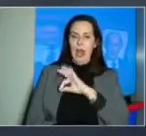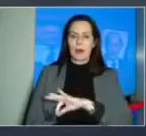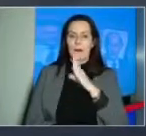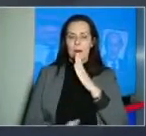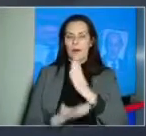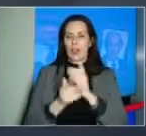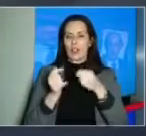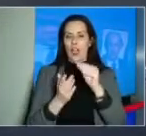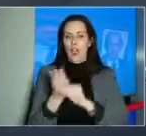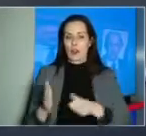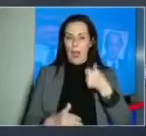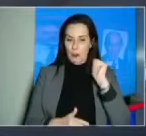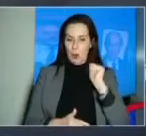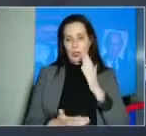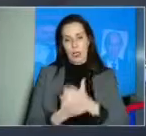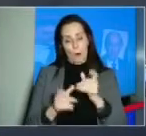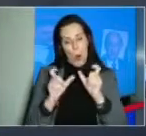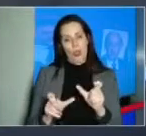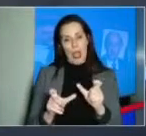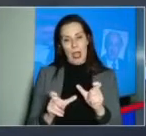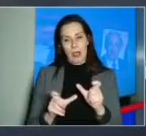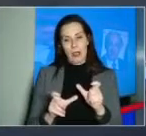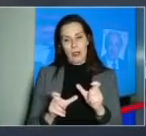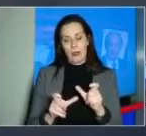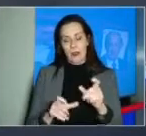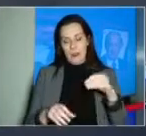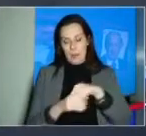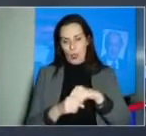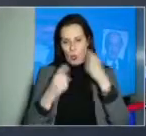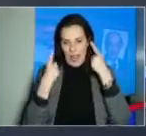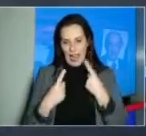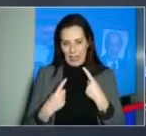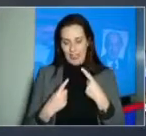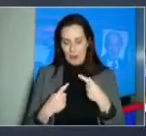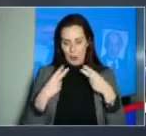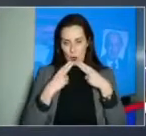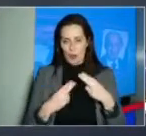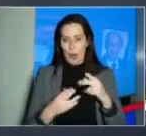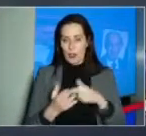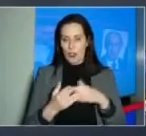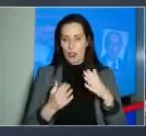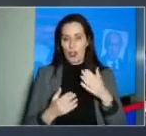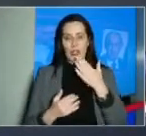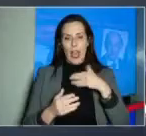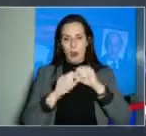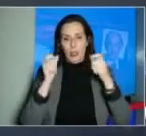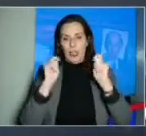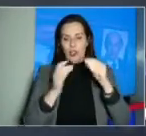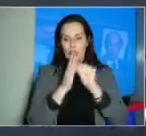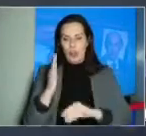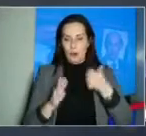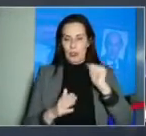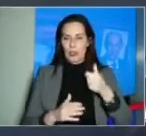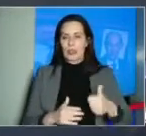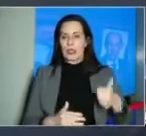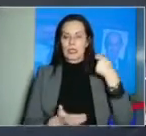שהוא כבר הגיש את הרשימה אתמול, זה גם מה שמונע בעצם מאיחוד חרדי בתגובה למפץ במרכז, מכיוון שיהדות התורה הגישה את רשימתה אתמול.